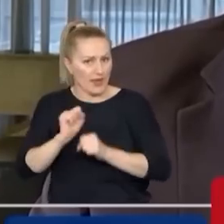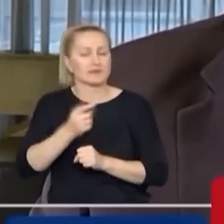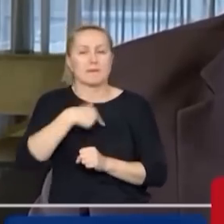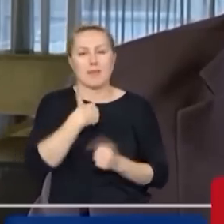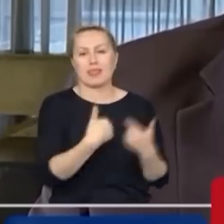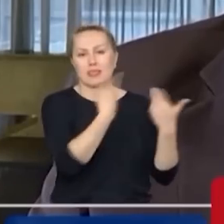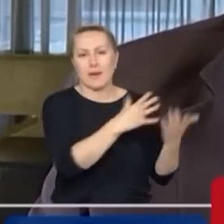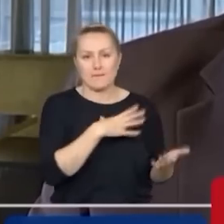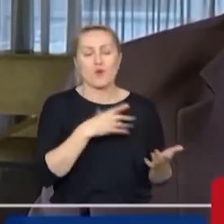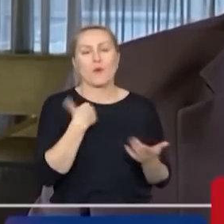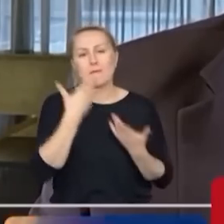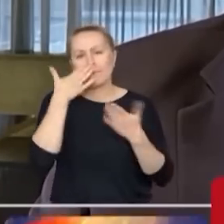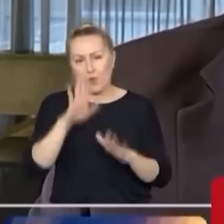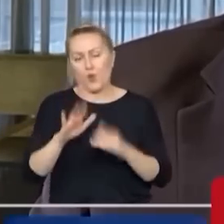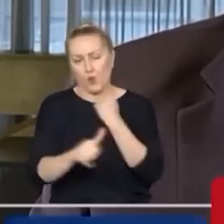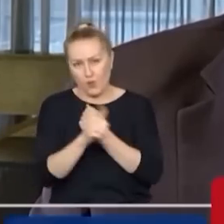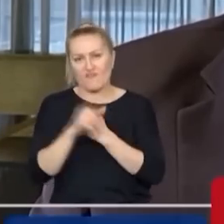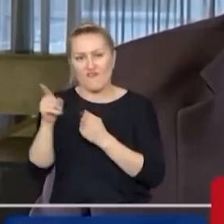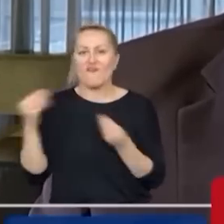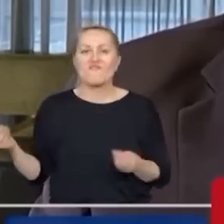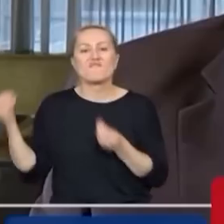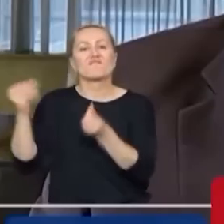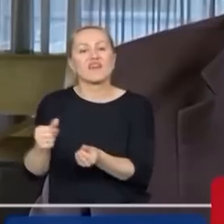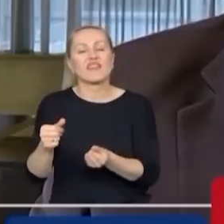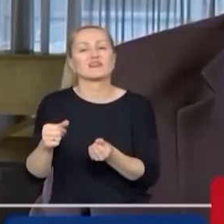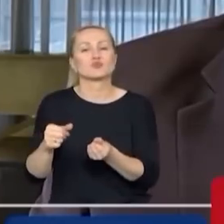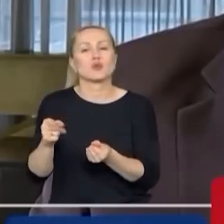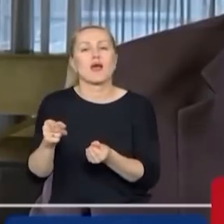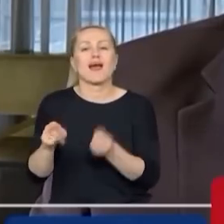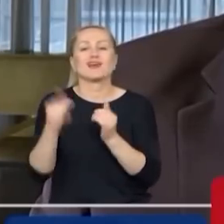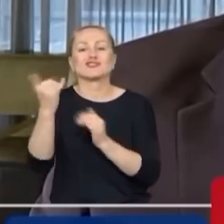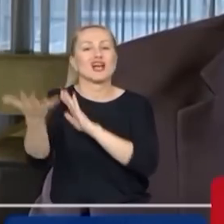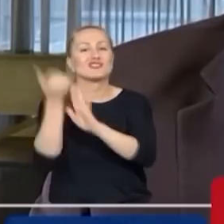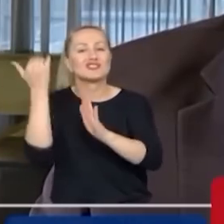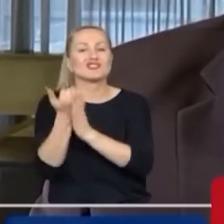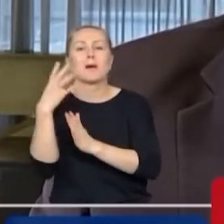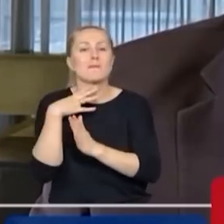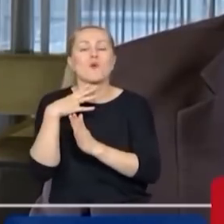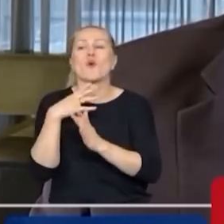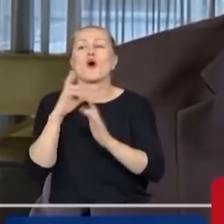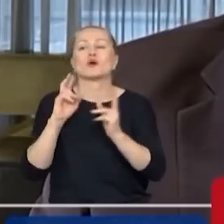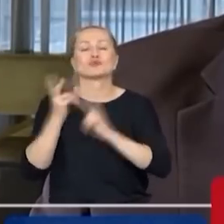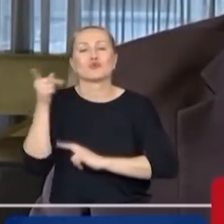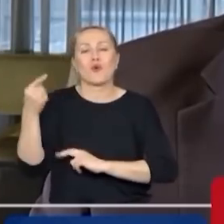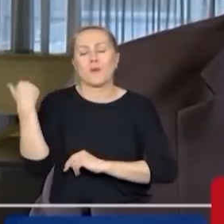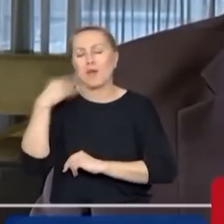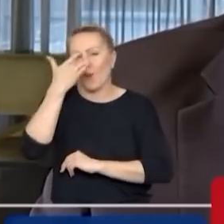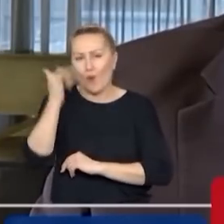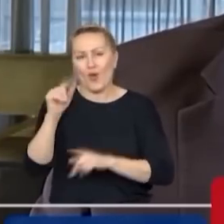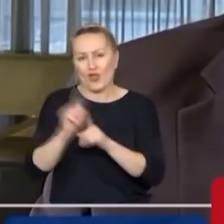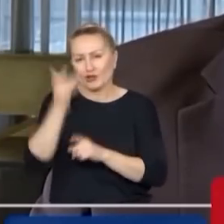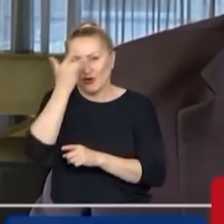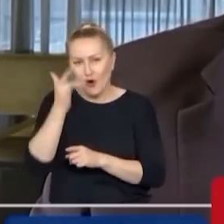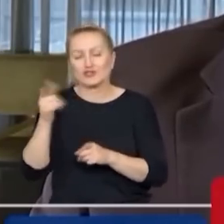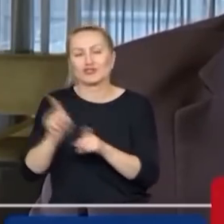Udowodniliśmy, że finansują to przemieszczenie dzieci Łukaszenka poprzez Związkowe Państwo Białorusi, Rosja, również firma